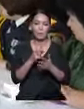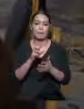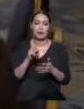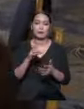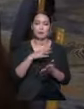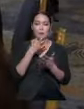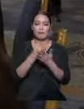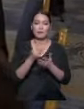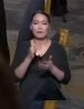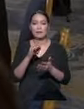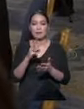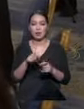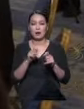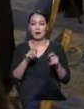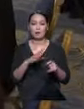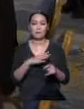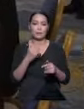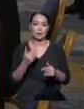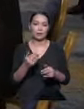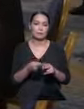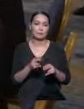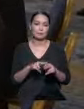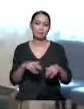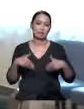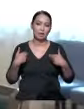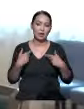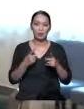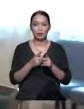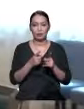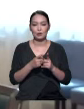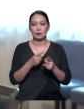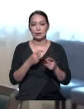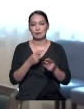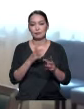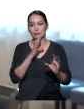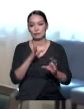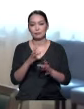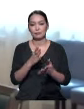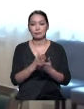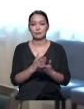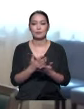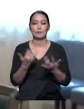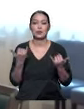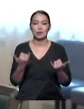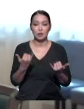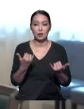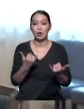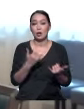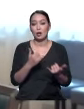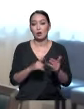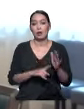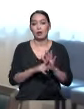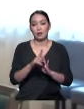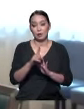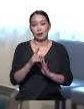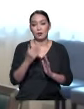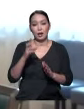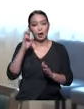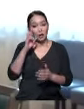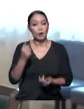И теперь кормит туристов натуральной полезной едой. В настоящее время существует очень много мер государственной